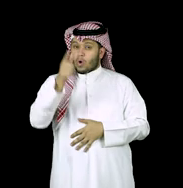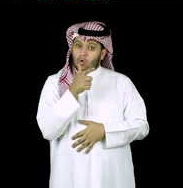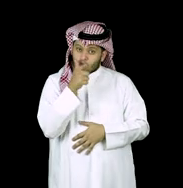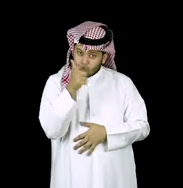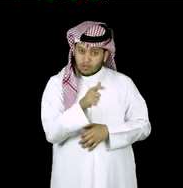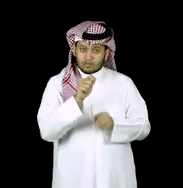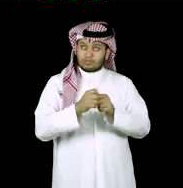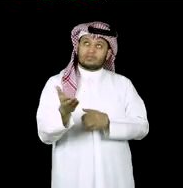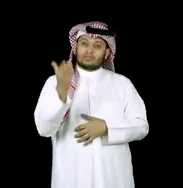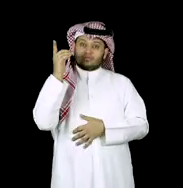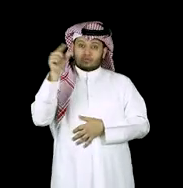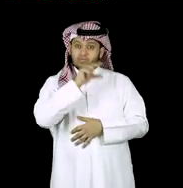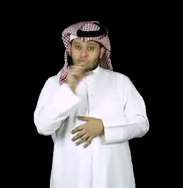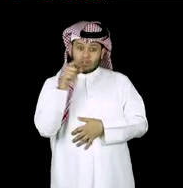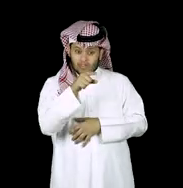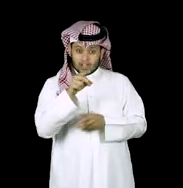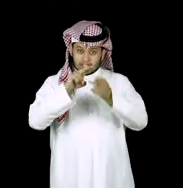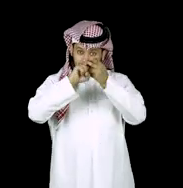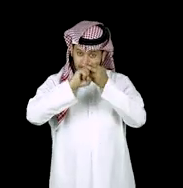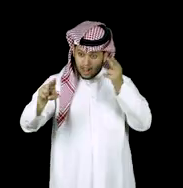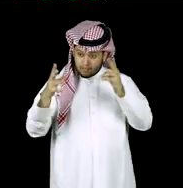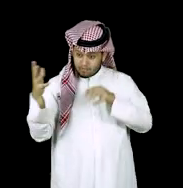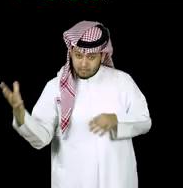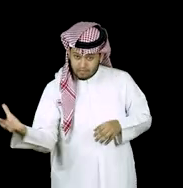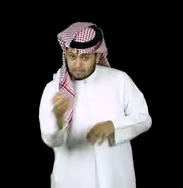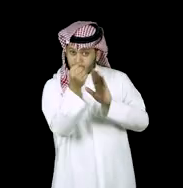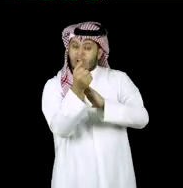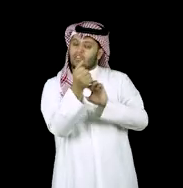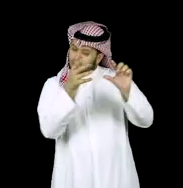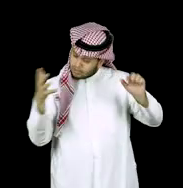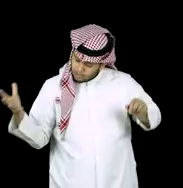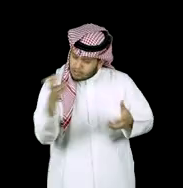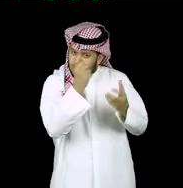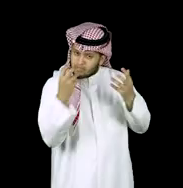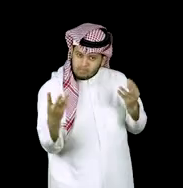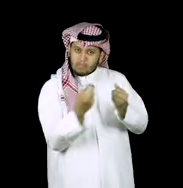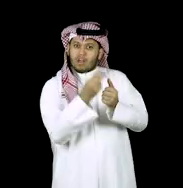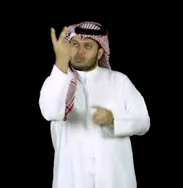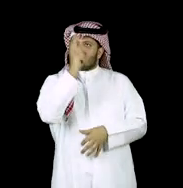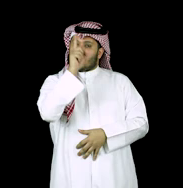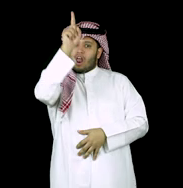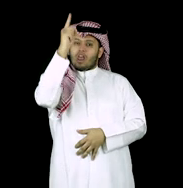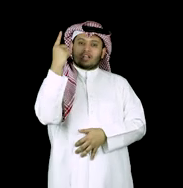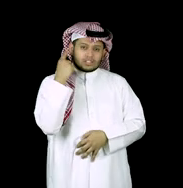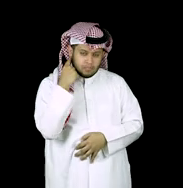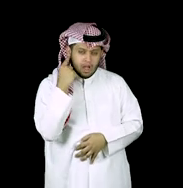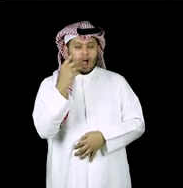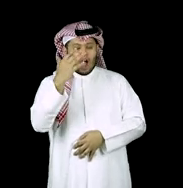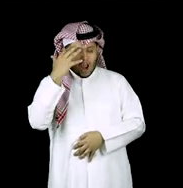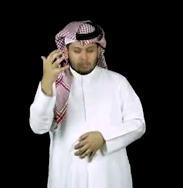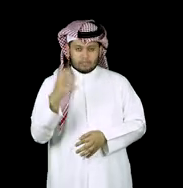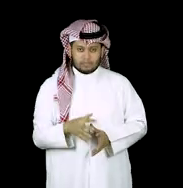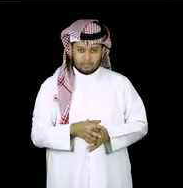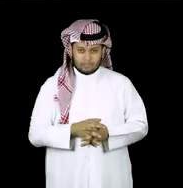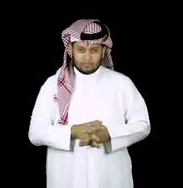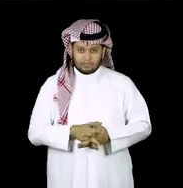وتعالى: وإن جنحوا للسلم فاجنح لها وتوكل على الله إنه هو السميع العليم.